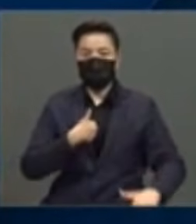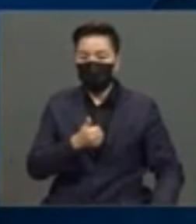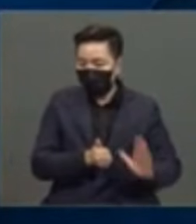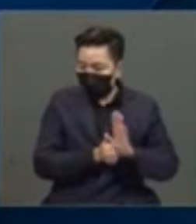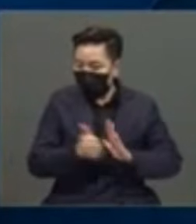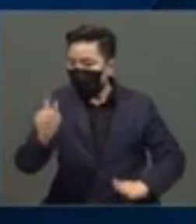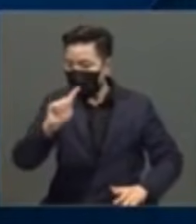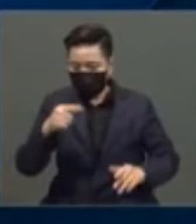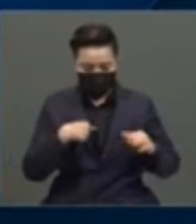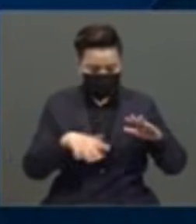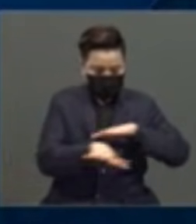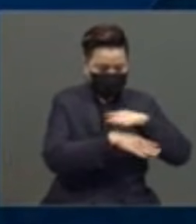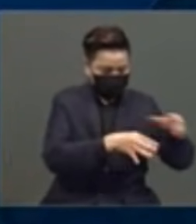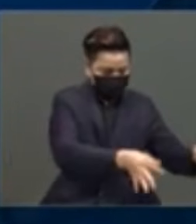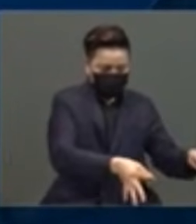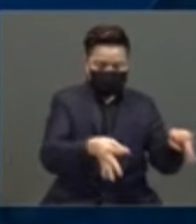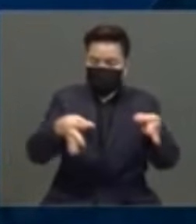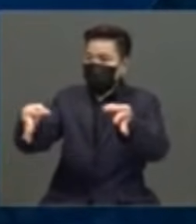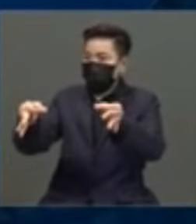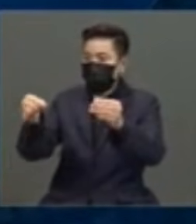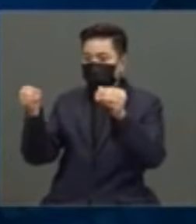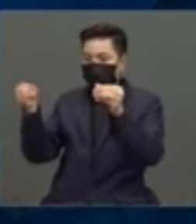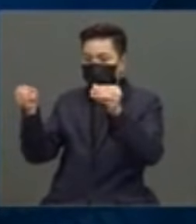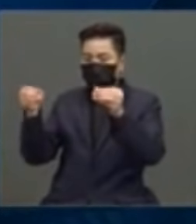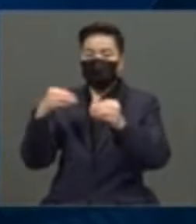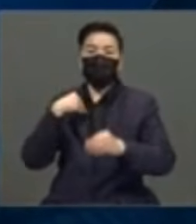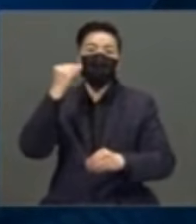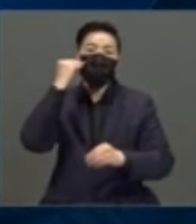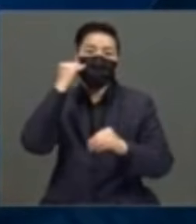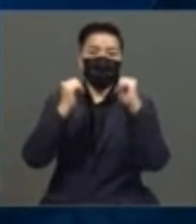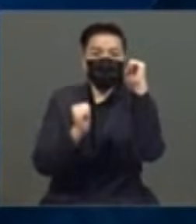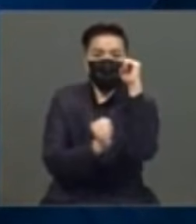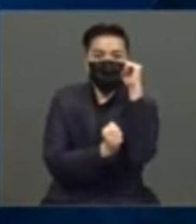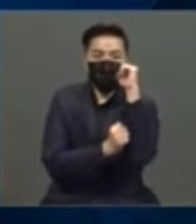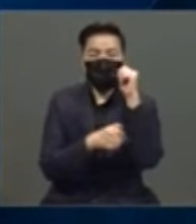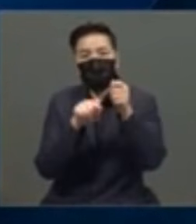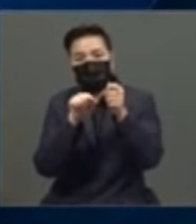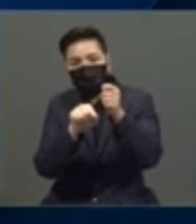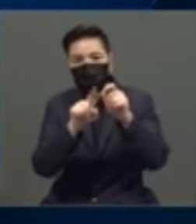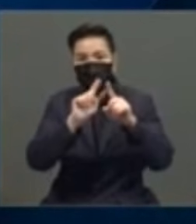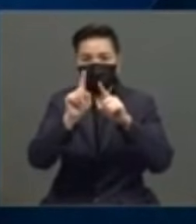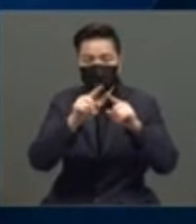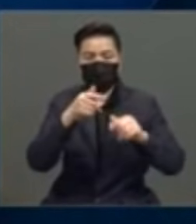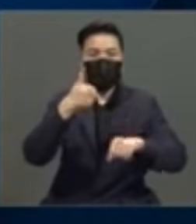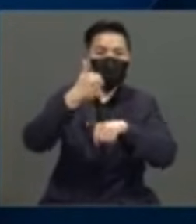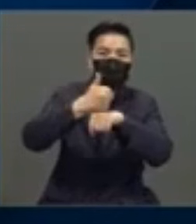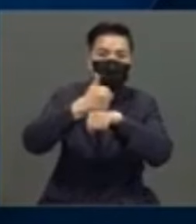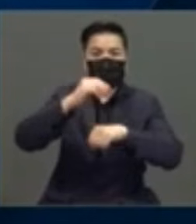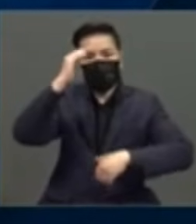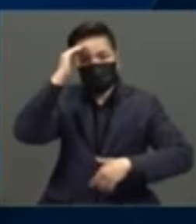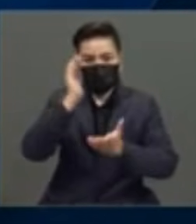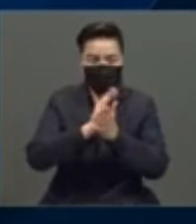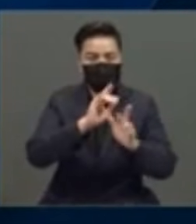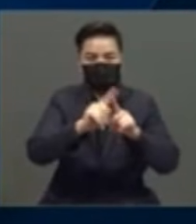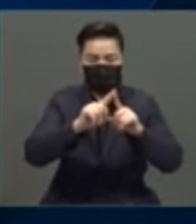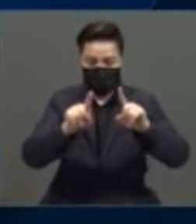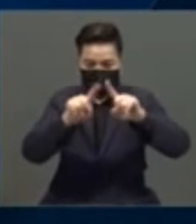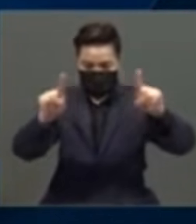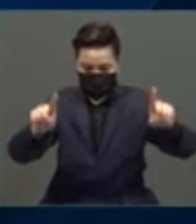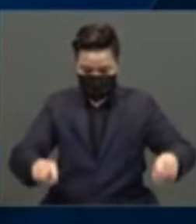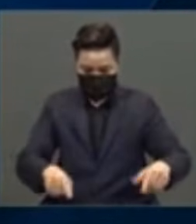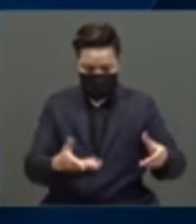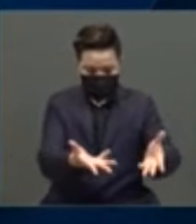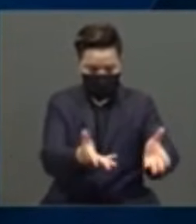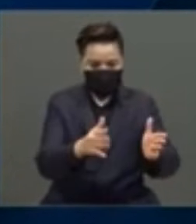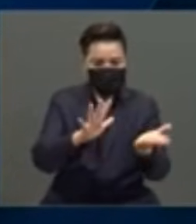ญาตต่อเจ้าพนักงานในพื้นที่เช่นผู้ใหญ่บ้านกำนันนายอำเภอผู้อำนวยการเขตหัวหน้าสถานีตำรวจหรือใครก็แล้วแต่ที่ท่าน